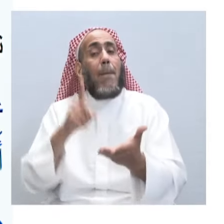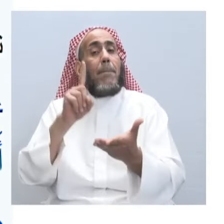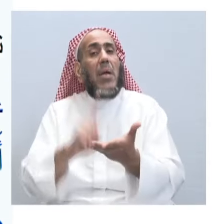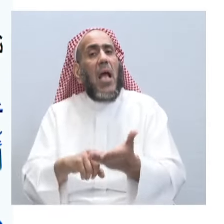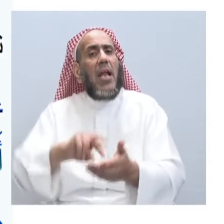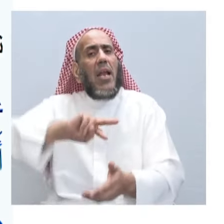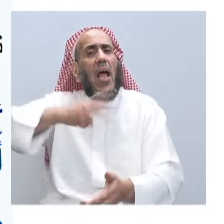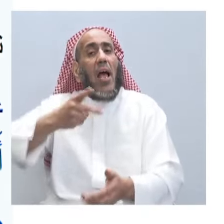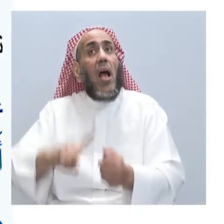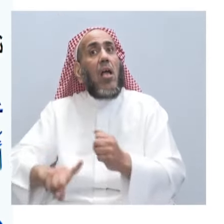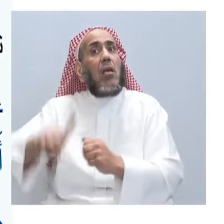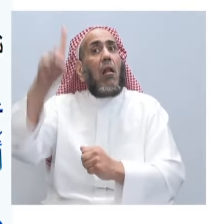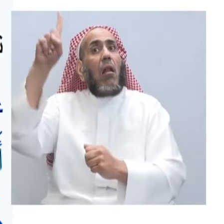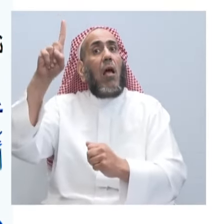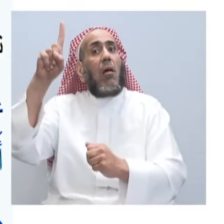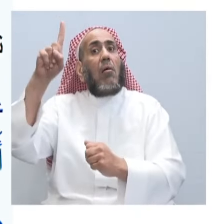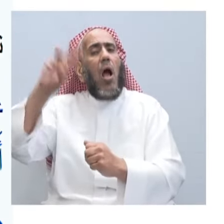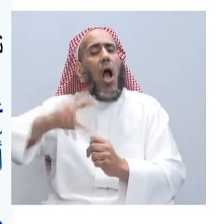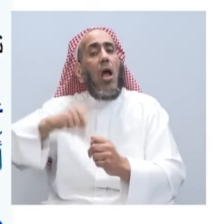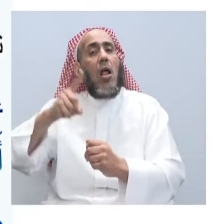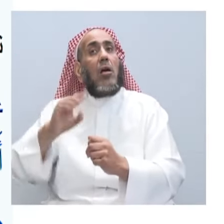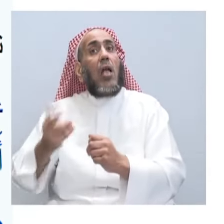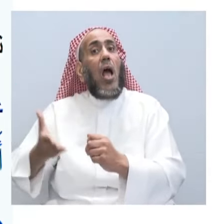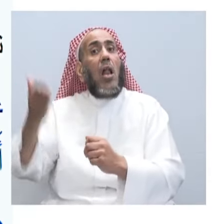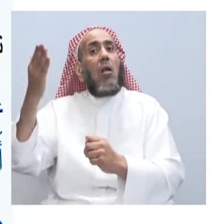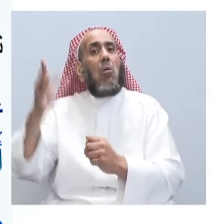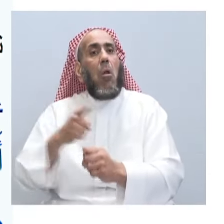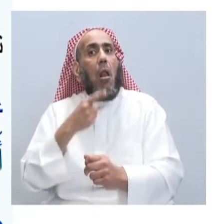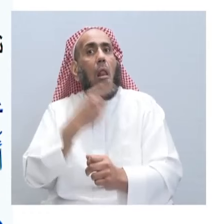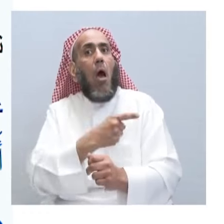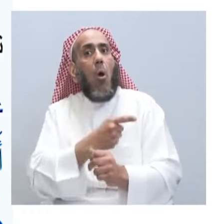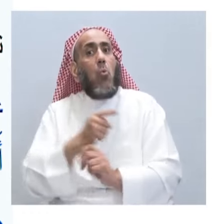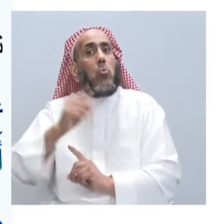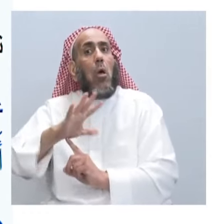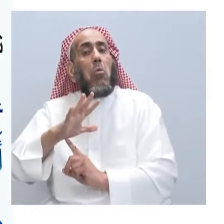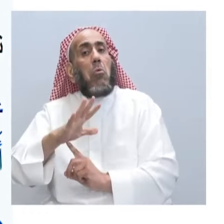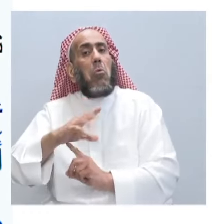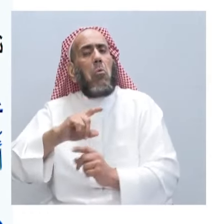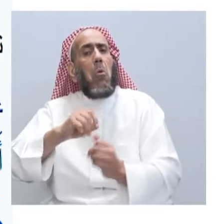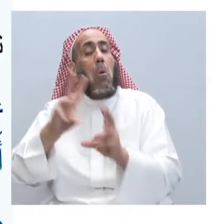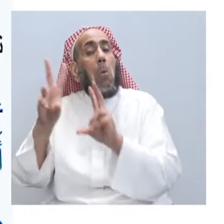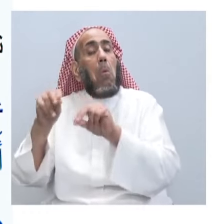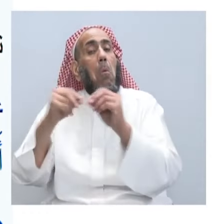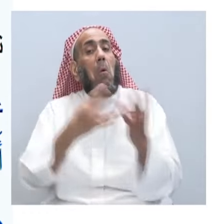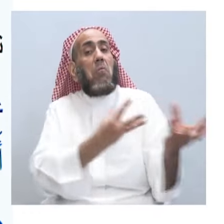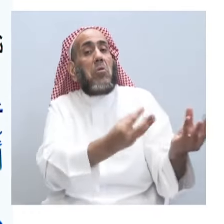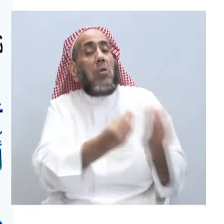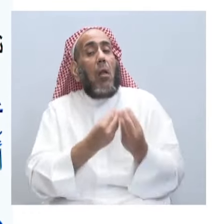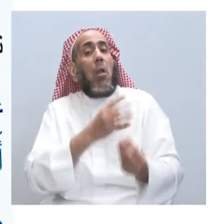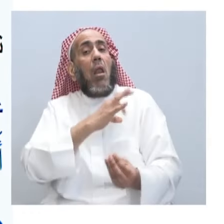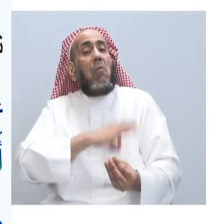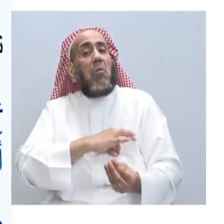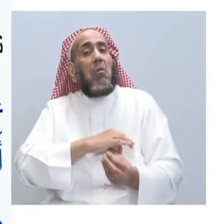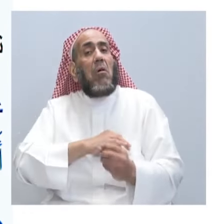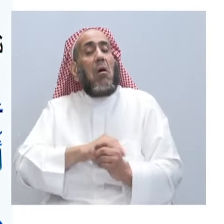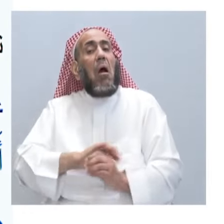غير الله تعالى له تاثير اما في جلب النفع